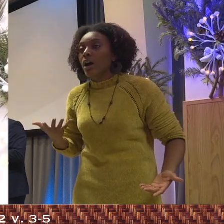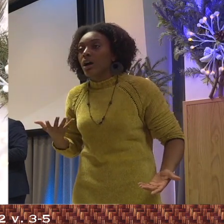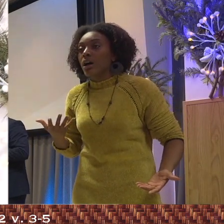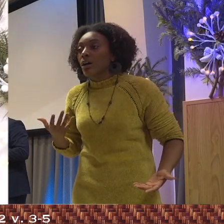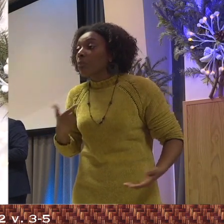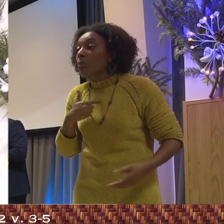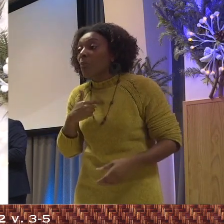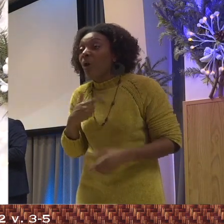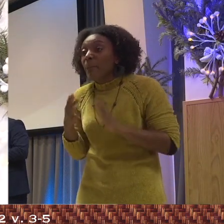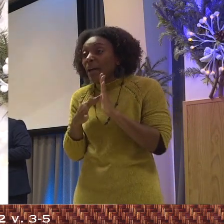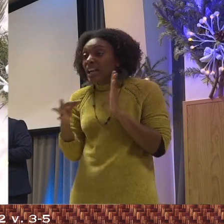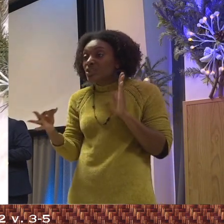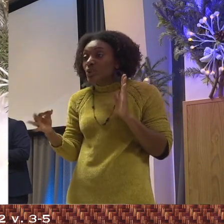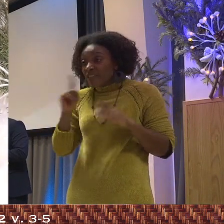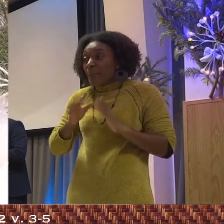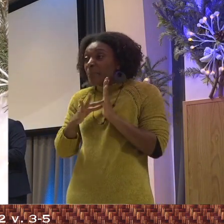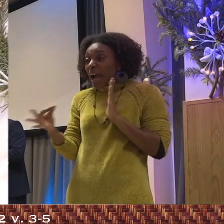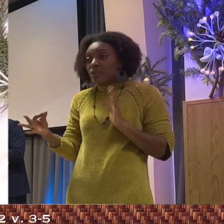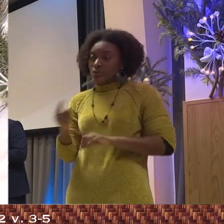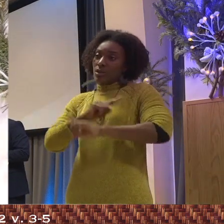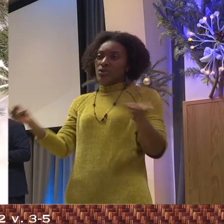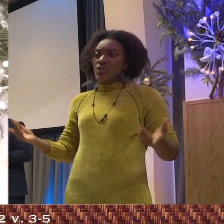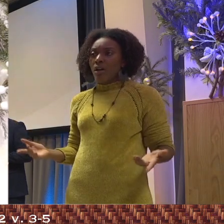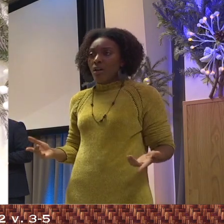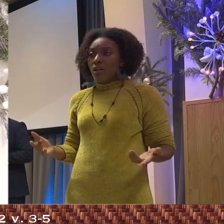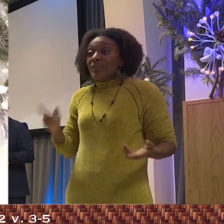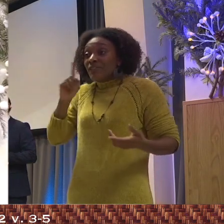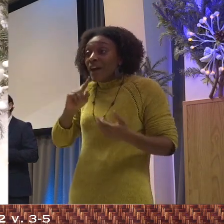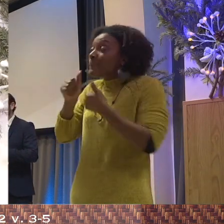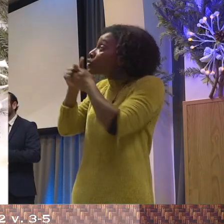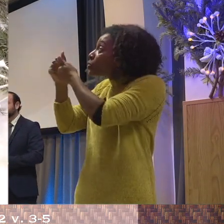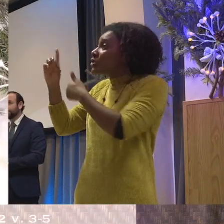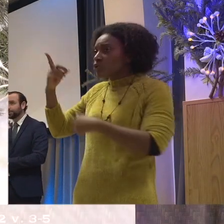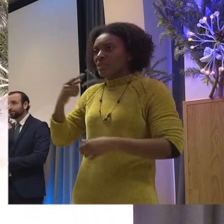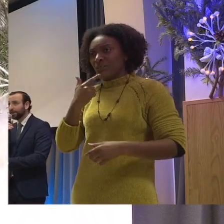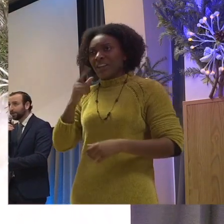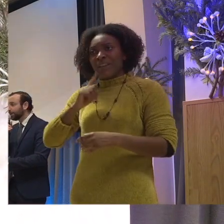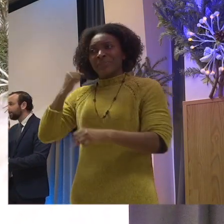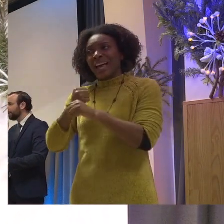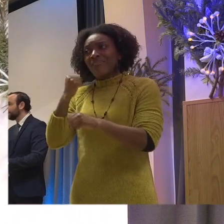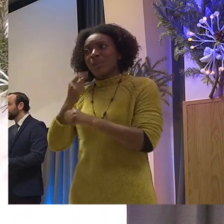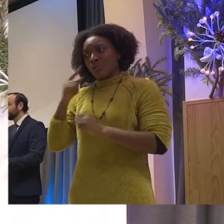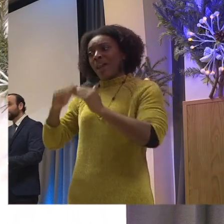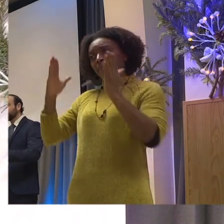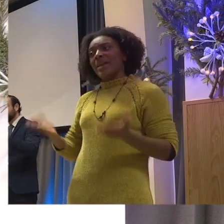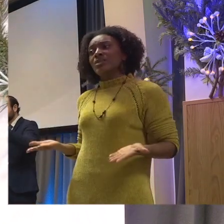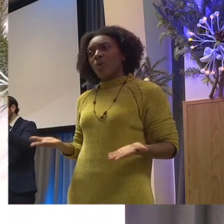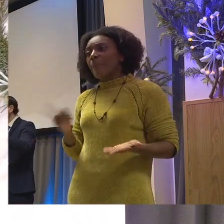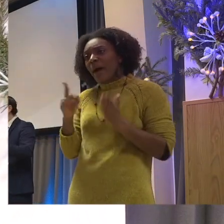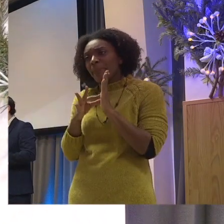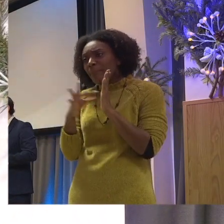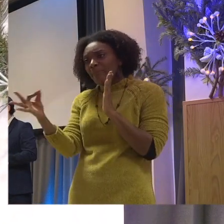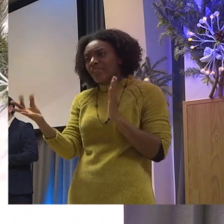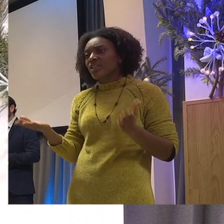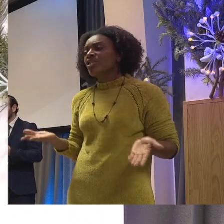le pain de la paresse. Une femme, selon le cœur de Dieu, est une femme qui travaille pour le bien-être de sa maison. Alléluia. Une femme doit être